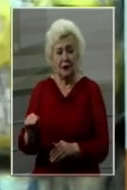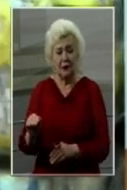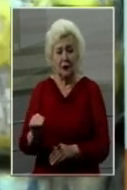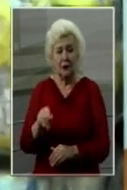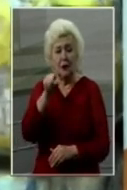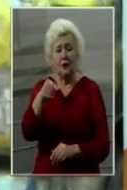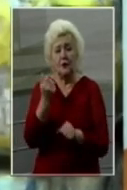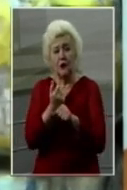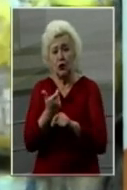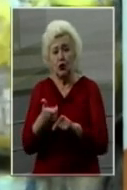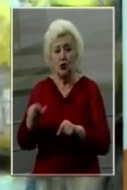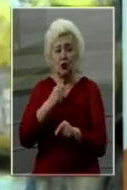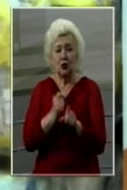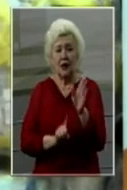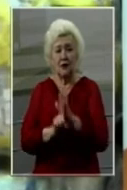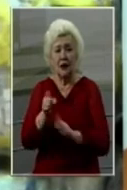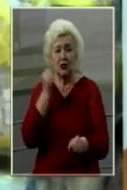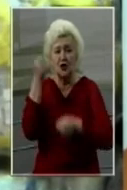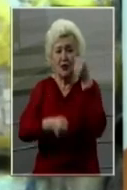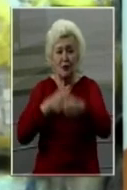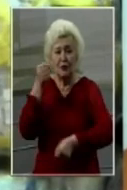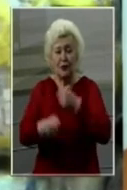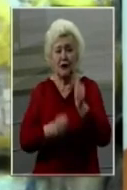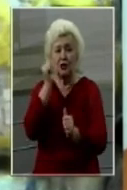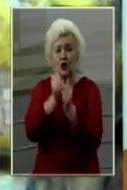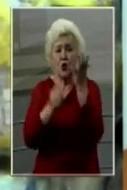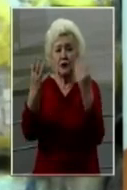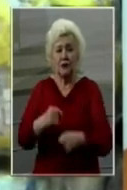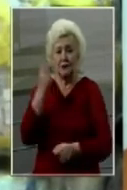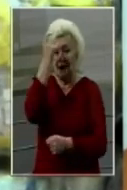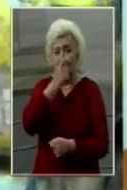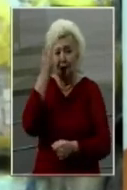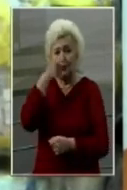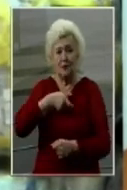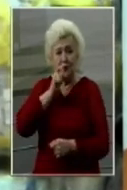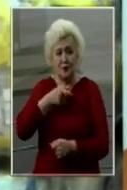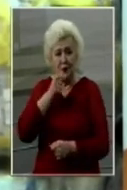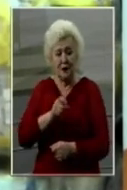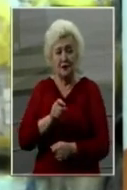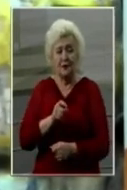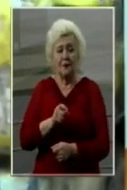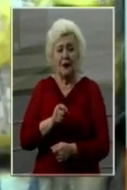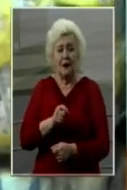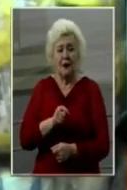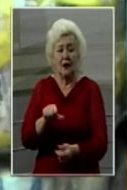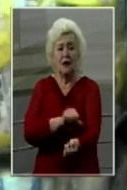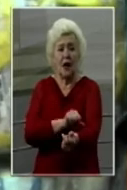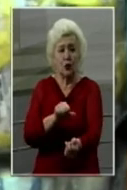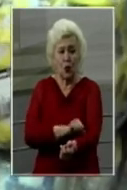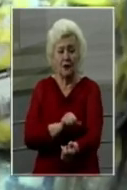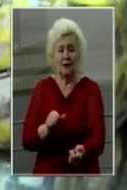він мене дуже почав бити, кожного дня вживати спиртні напої, вживати